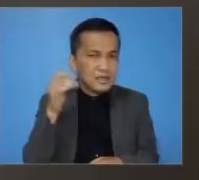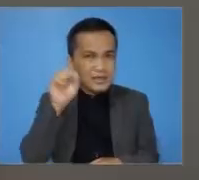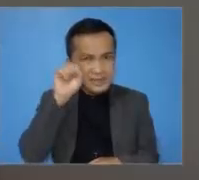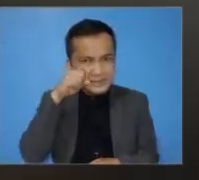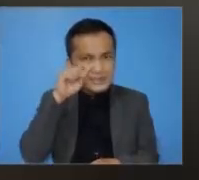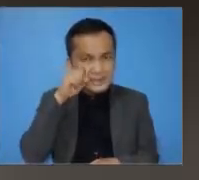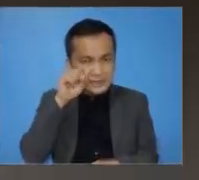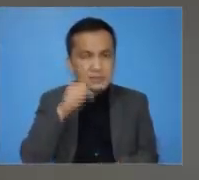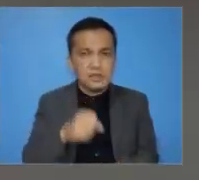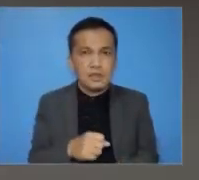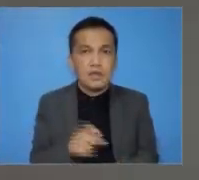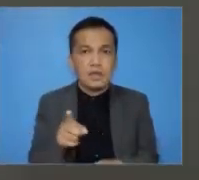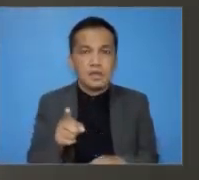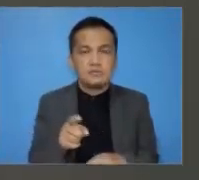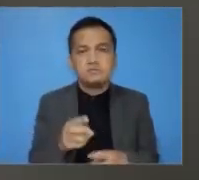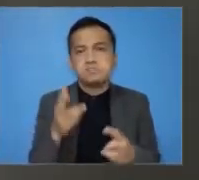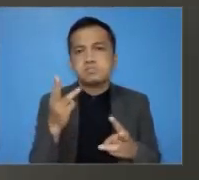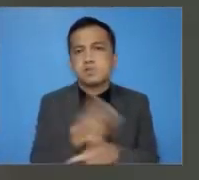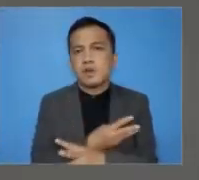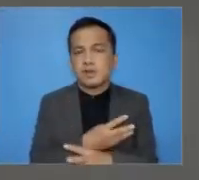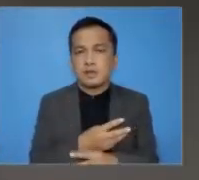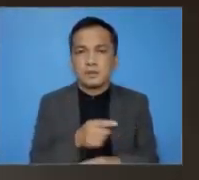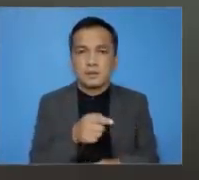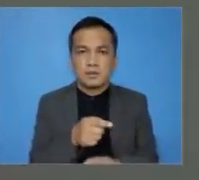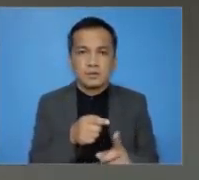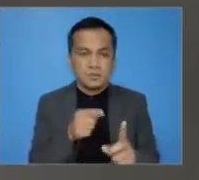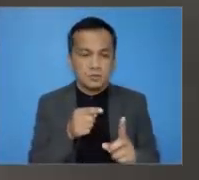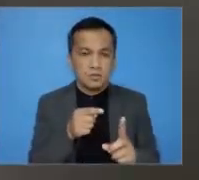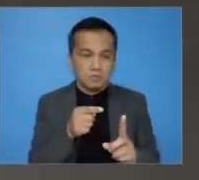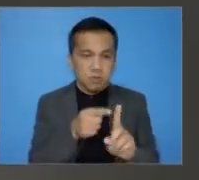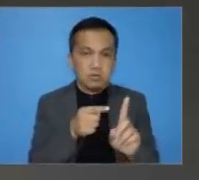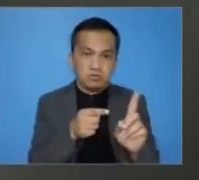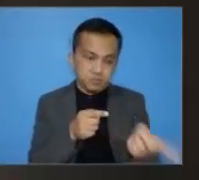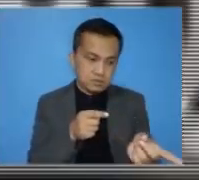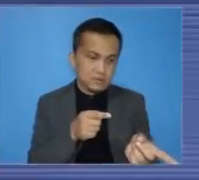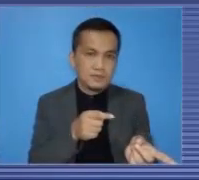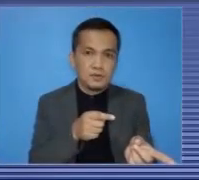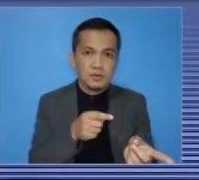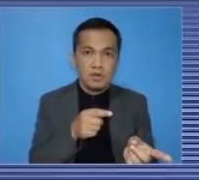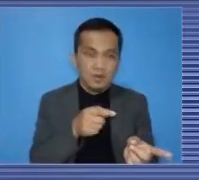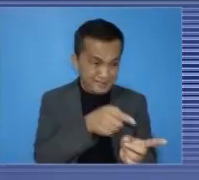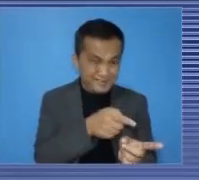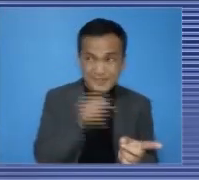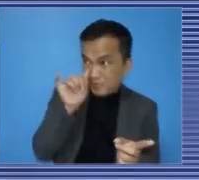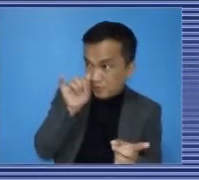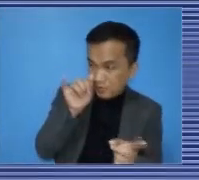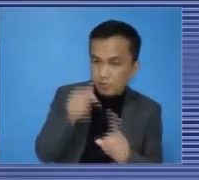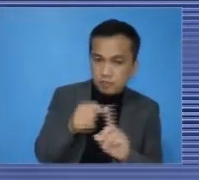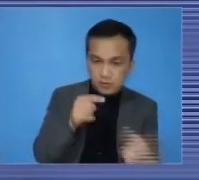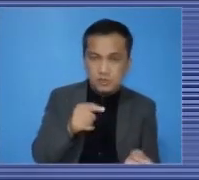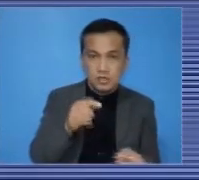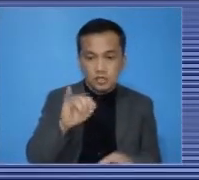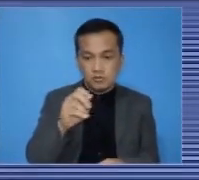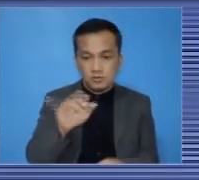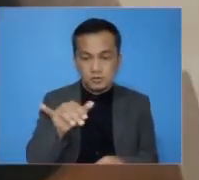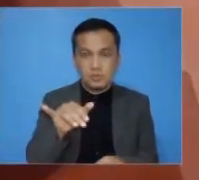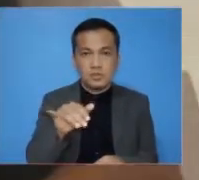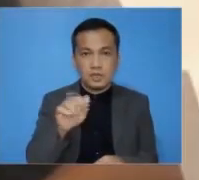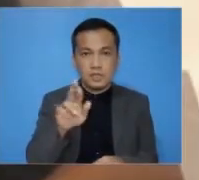At ang masaklap, tinaman at nasawi ang mismong kumukuha ng video na si Joy Aragon na isang